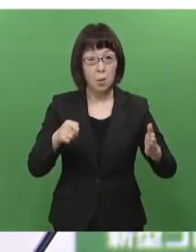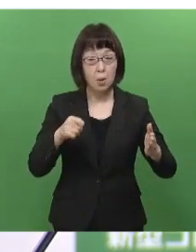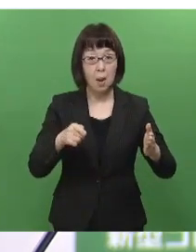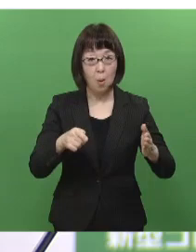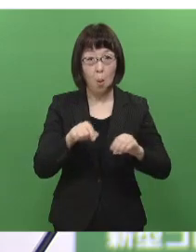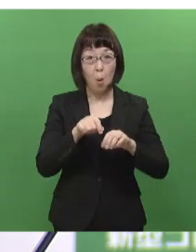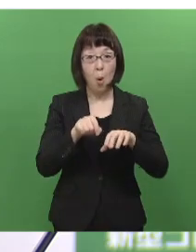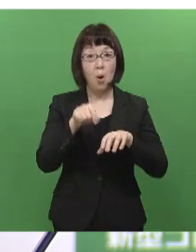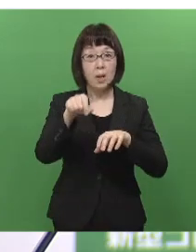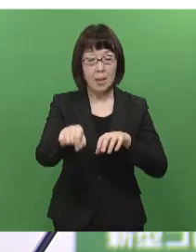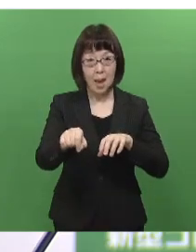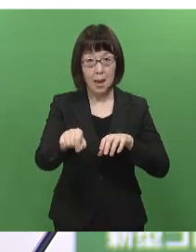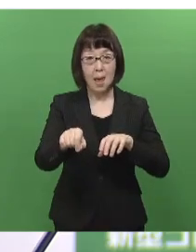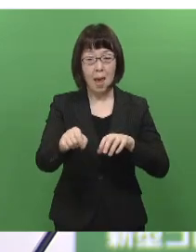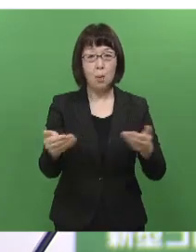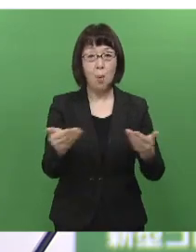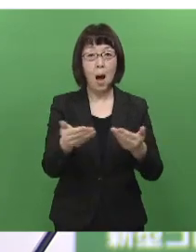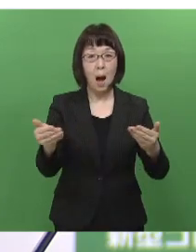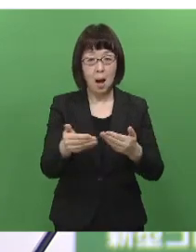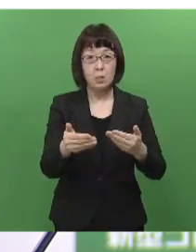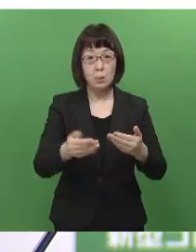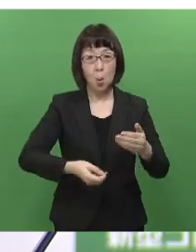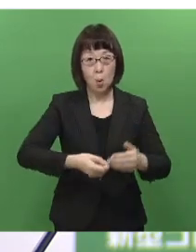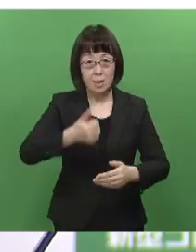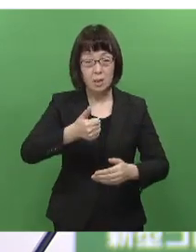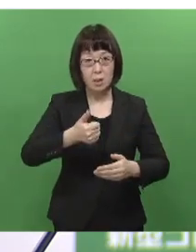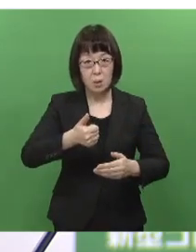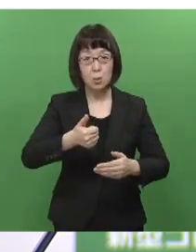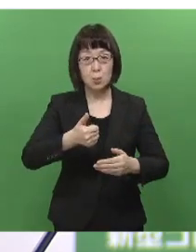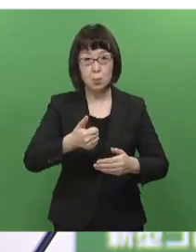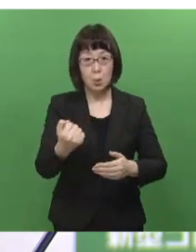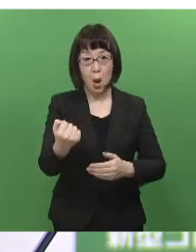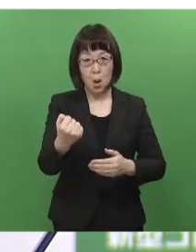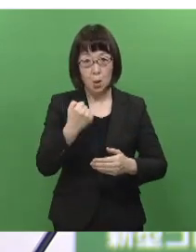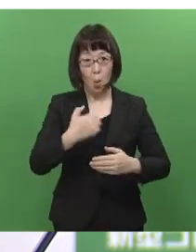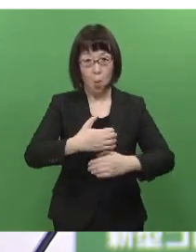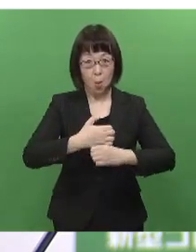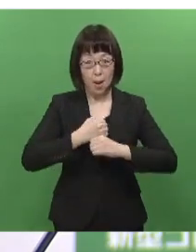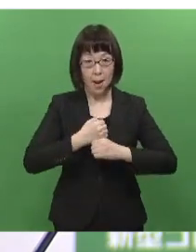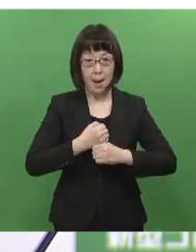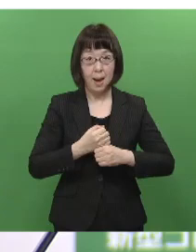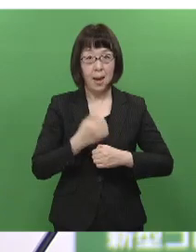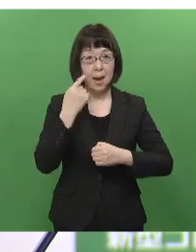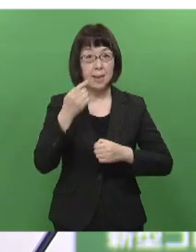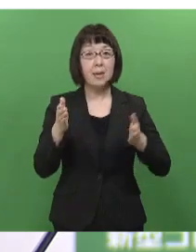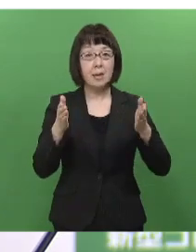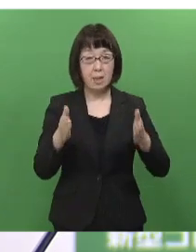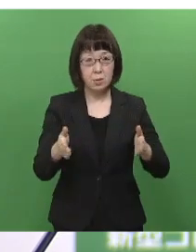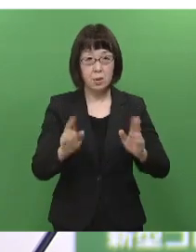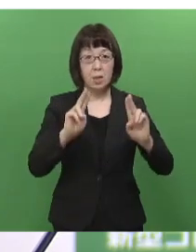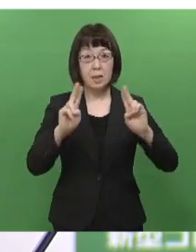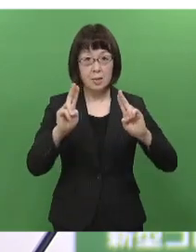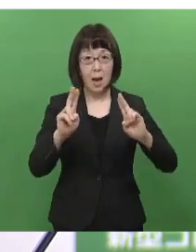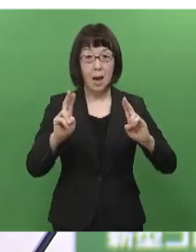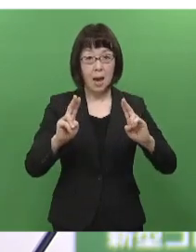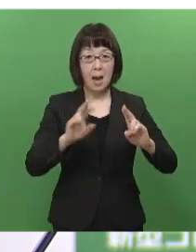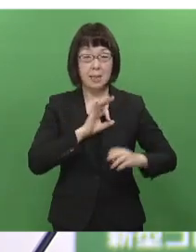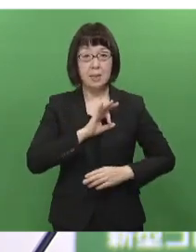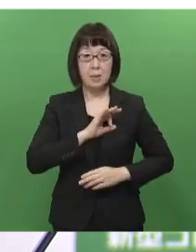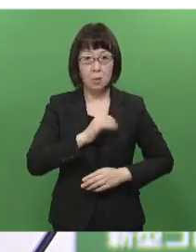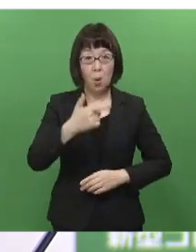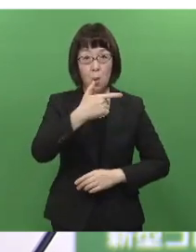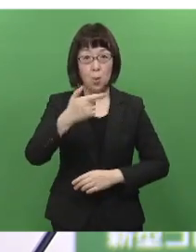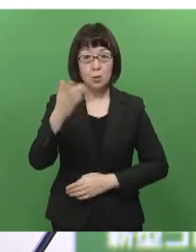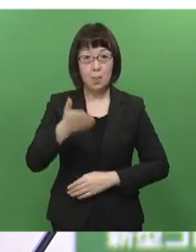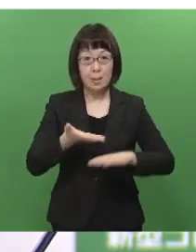急強化月間といたしまして、週3日社員の6割以上の方をテレワークと